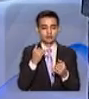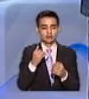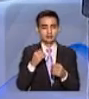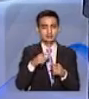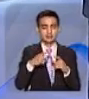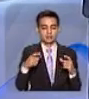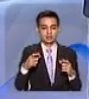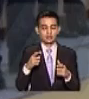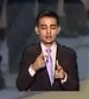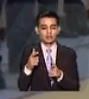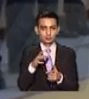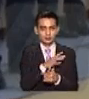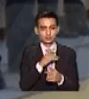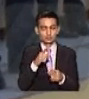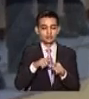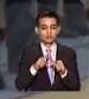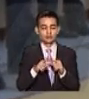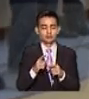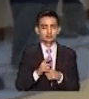и готов к полету.